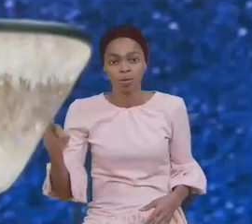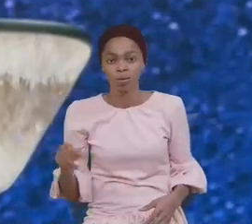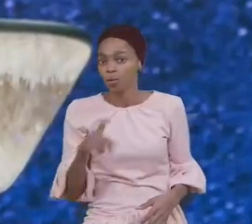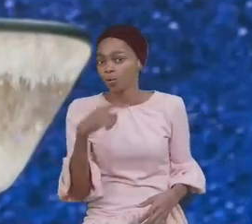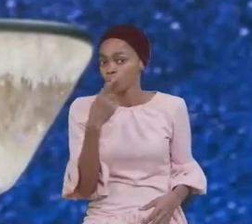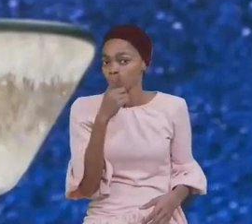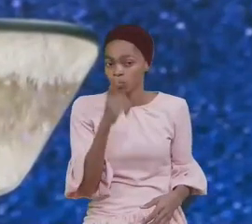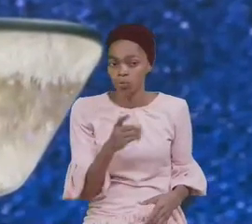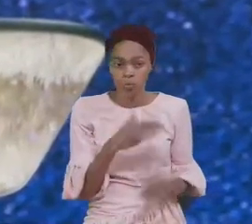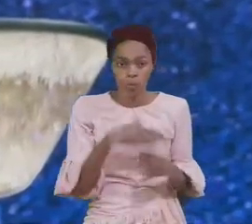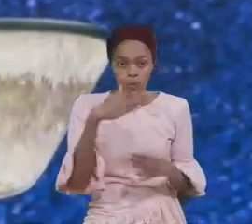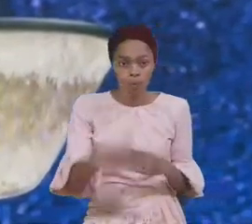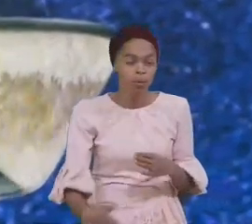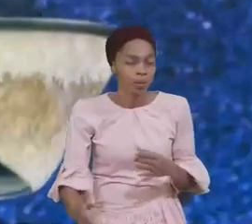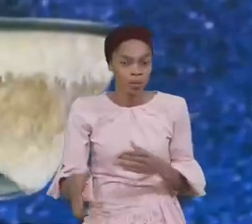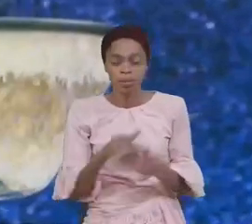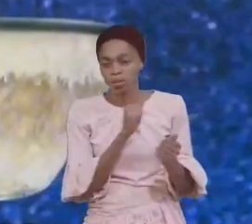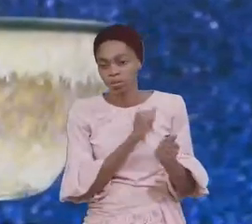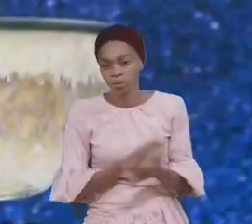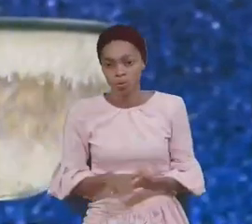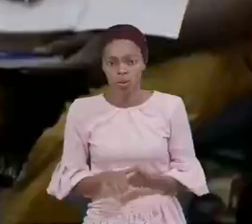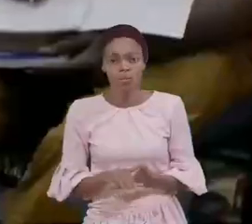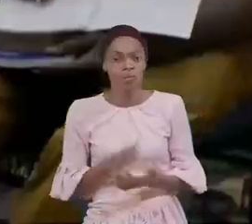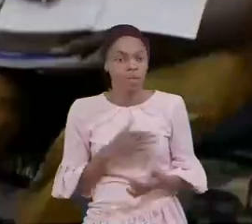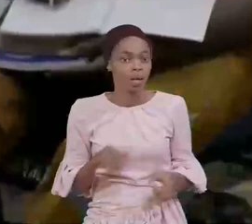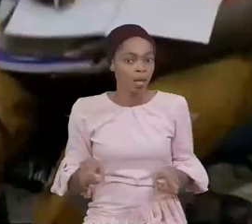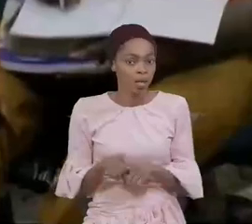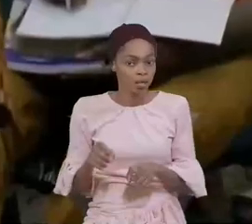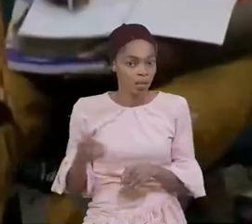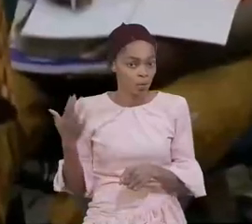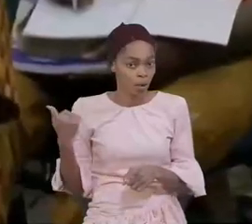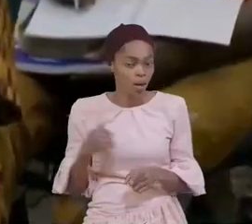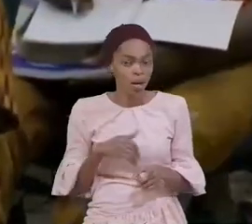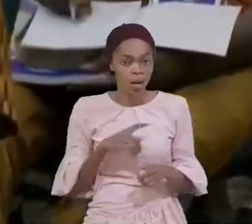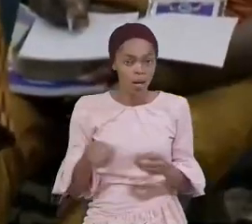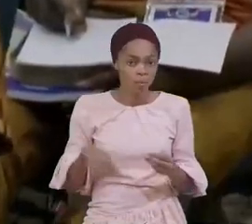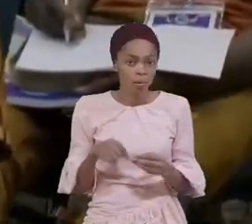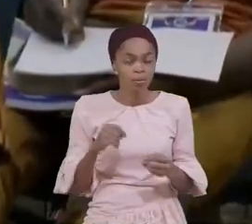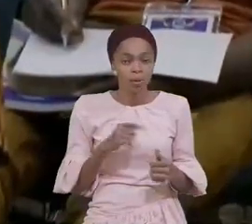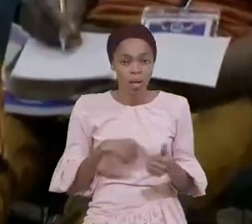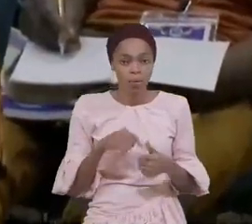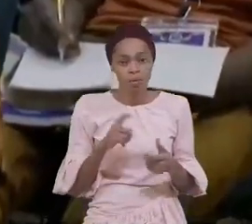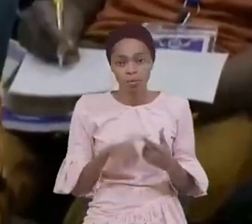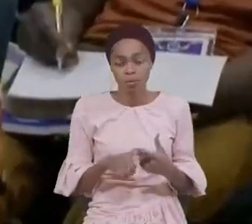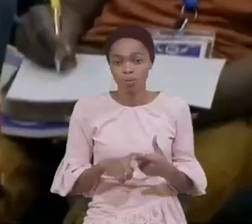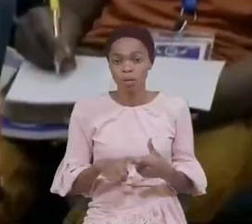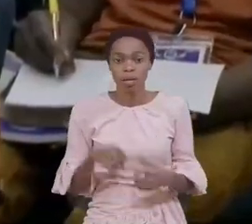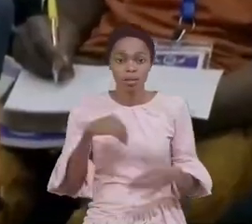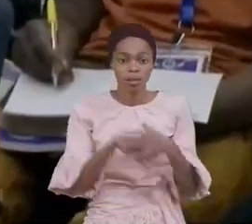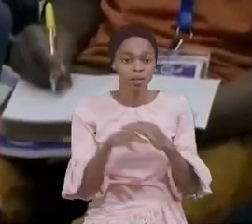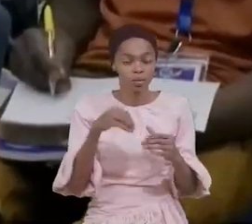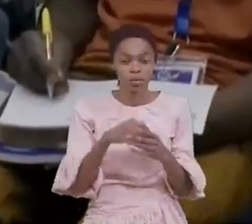dévoués par interdit. Comme ils étaient sur le point d'entrer dans la terre